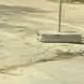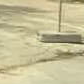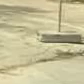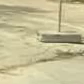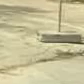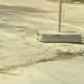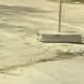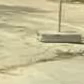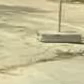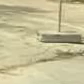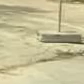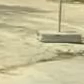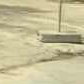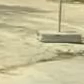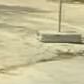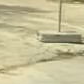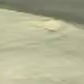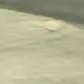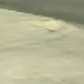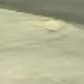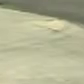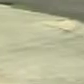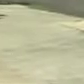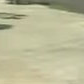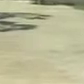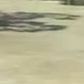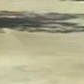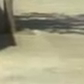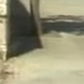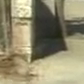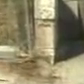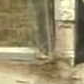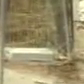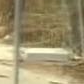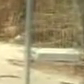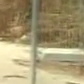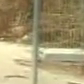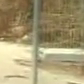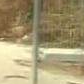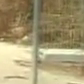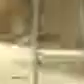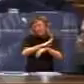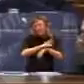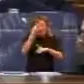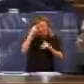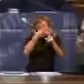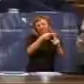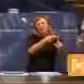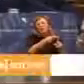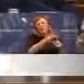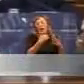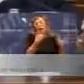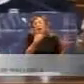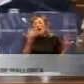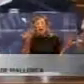la promotora adjudicatària dels terrenys que suposadament es varen vendre per un preu molt inferior al del mercat. En cap